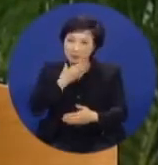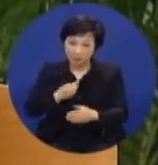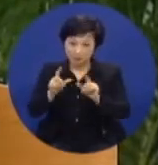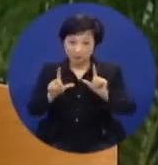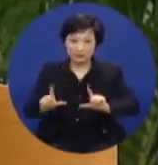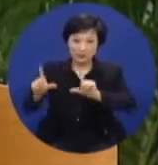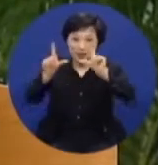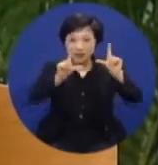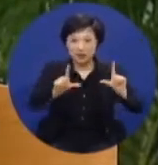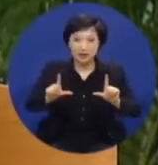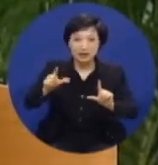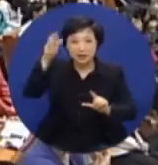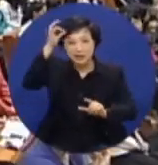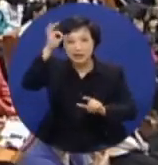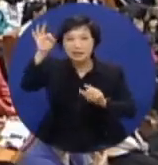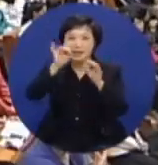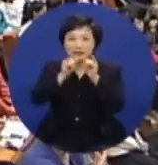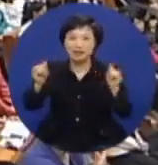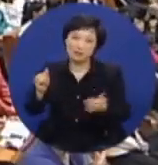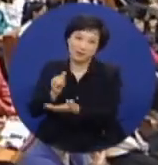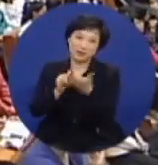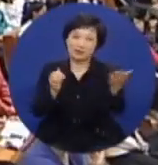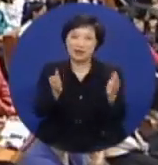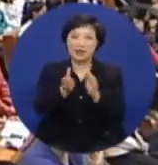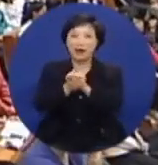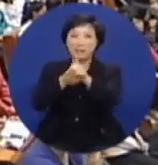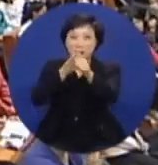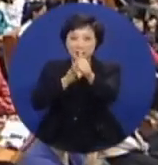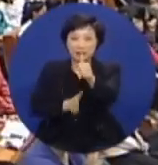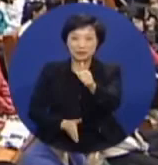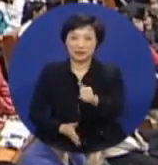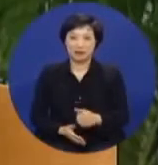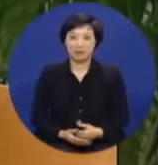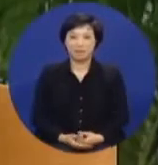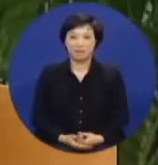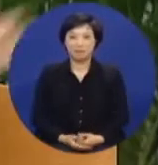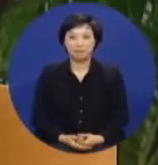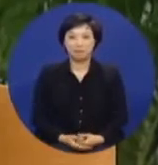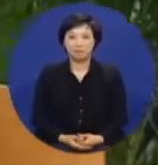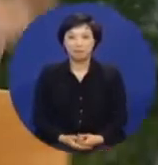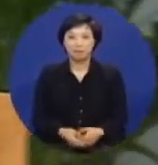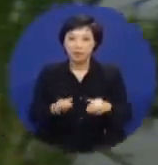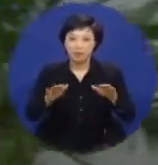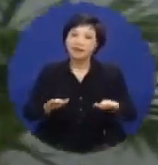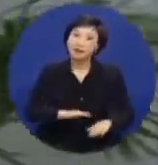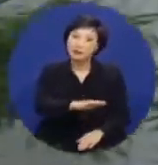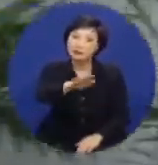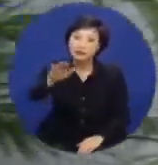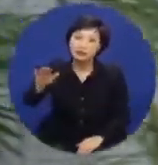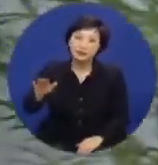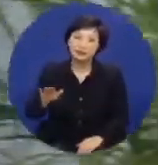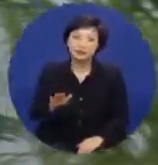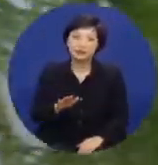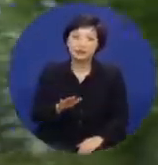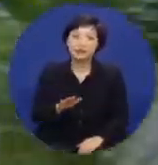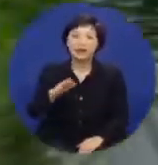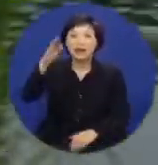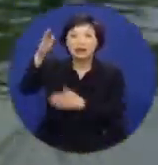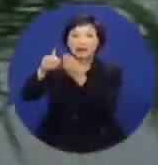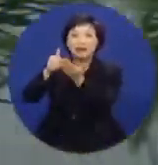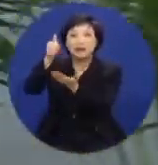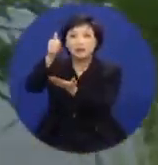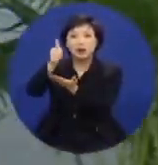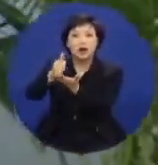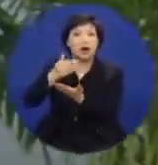산 땅 구인 정하시면 아멘 합시다 예 근데 인자는 하나님을